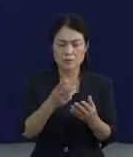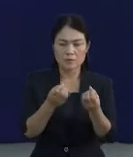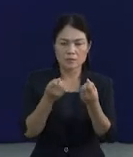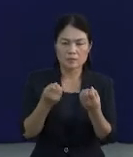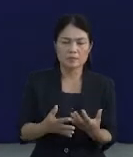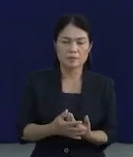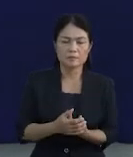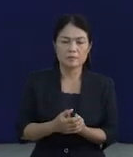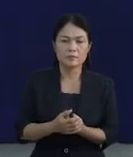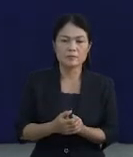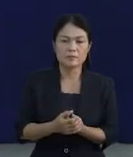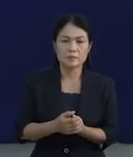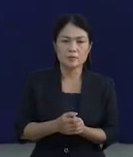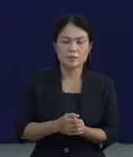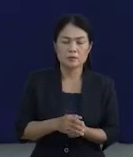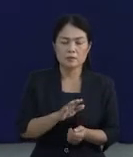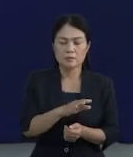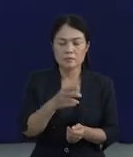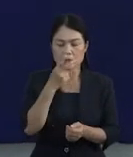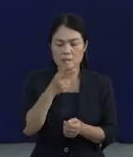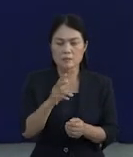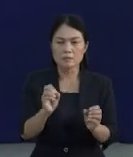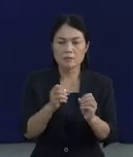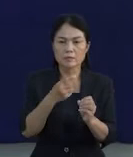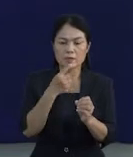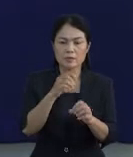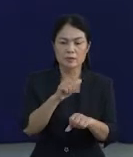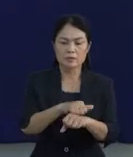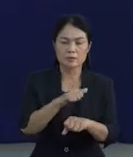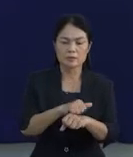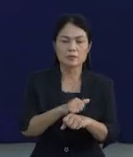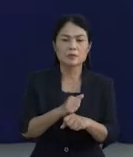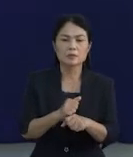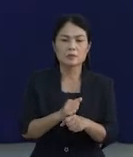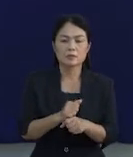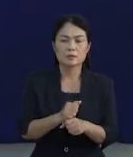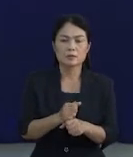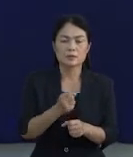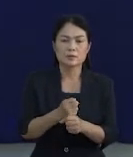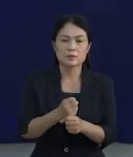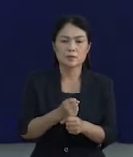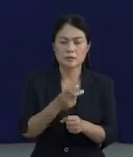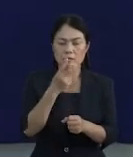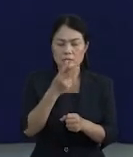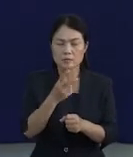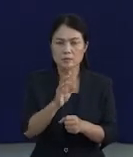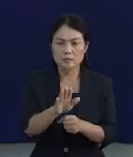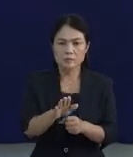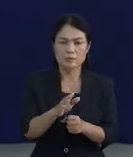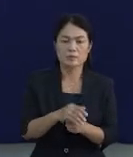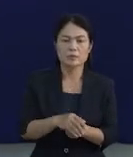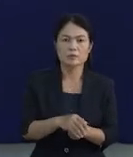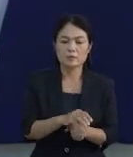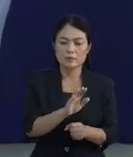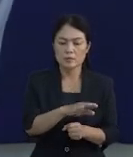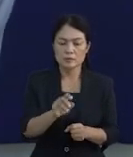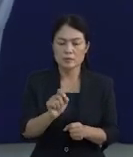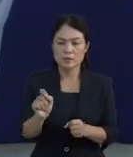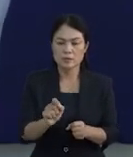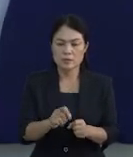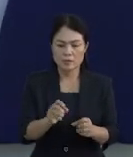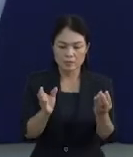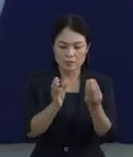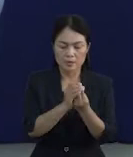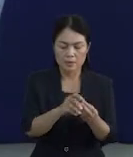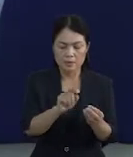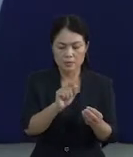con mưa tới nè con mưa gọi phải gặp tế phù tất cả dục chưa tật thứ nữa con này mưa con ấy với hai con sợ xế chứ chúng muốn tôi sẽ phía